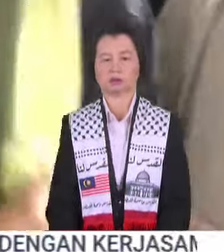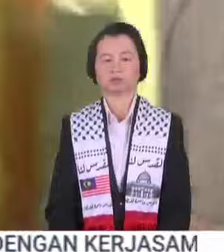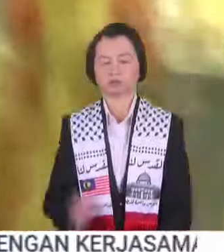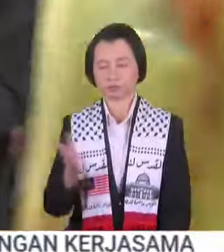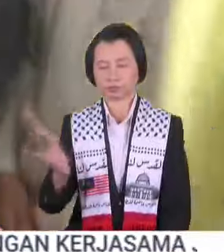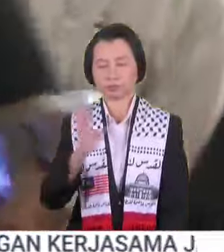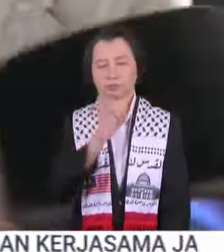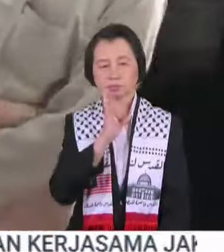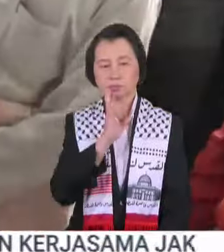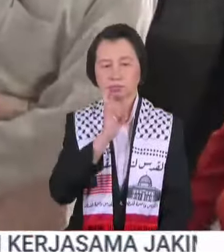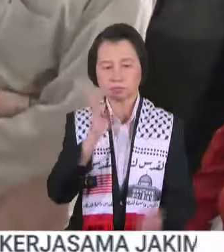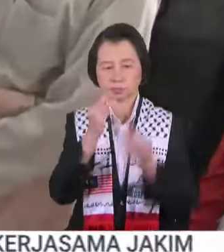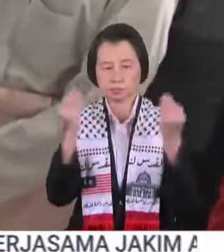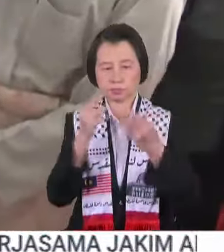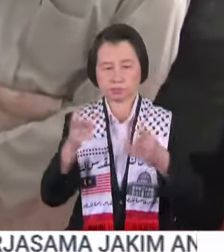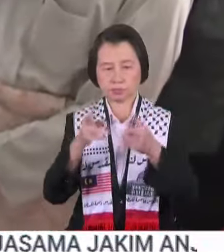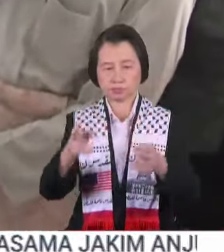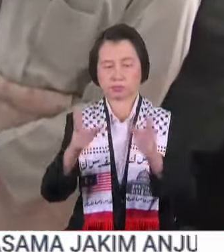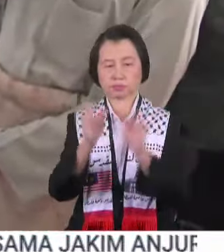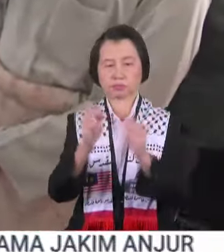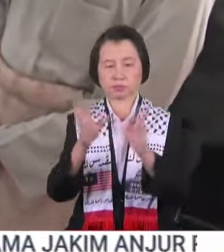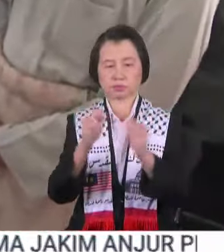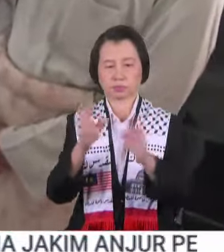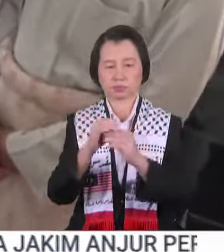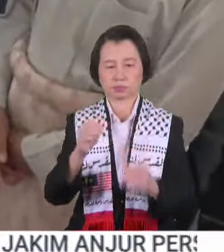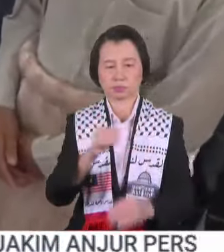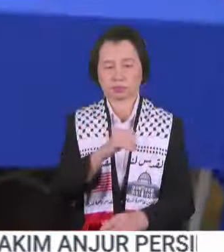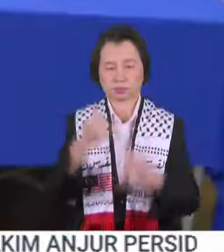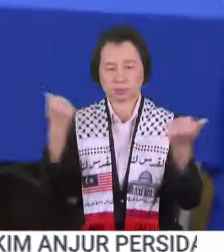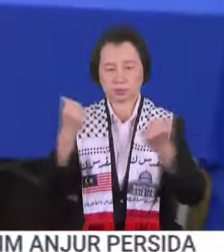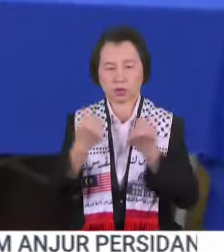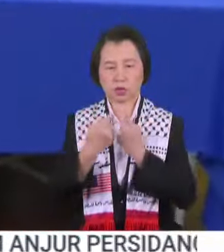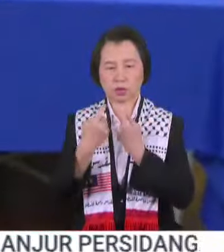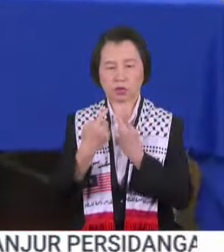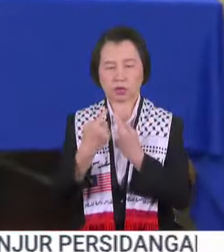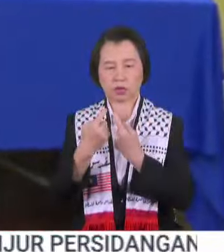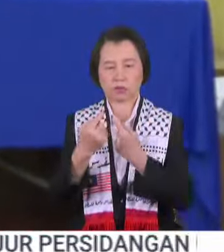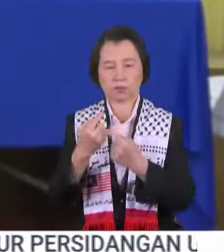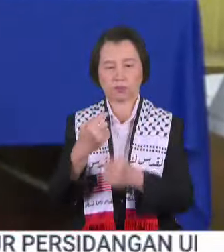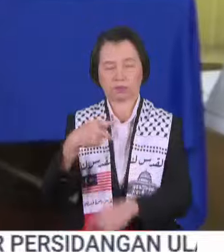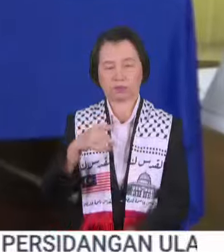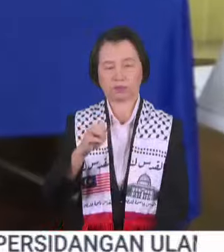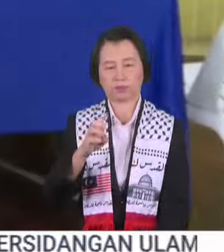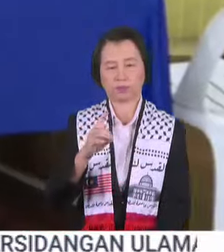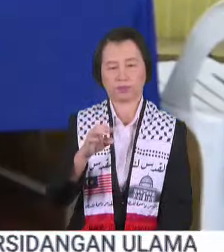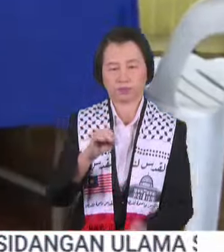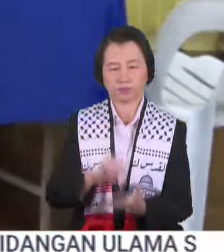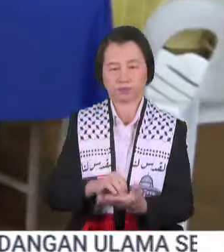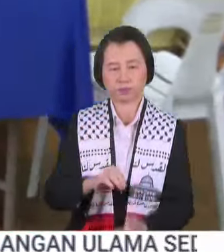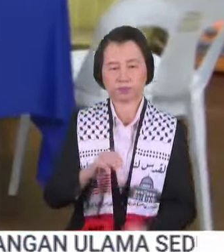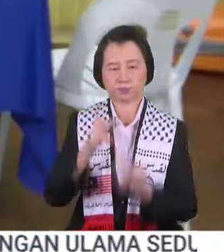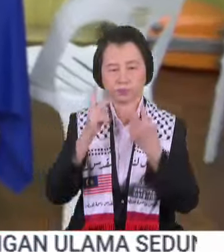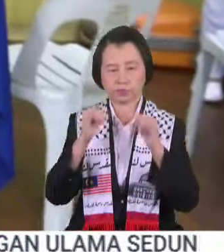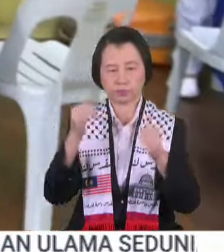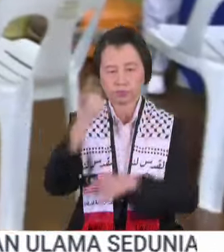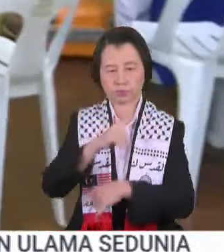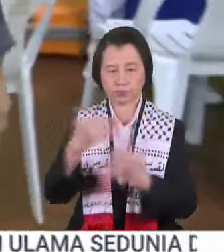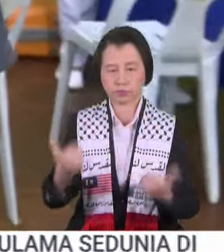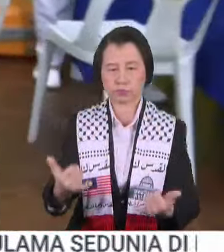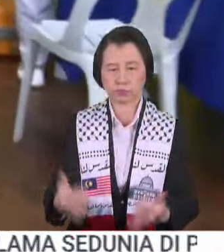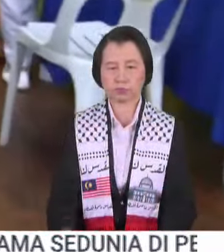Mereka berkata demikian di Majlis Perasmian Mesyuarat Agong dan Sambutan Hari Raya Aidilfitri Perbekas dan Pejasma di Kelana Jaya hari